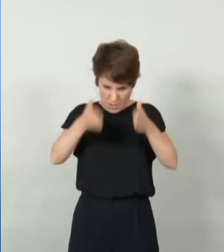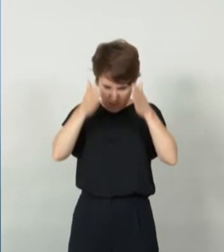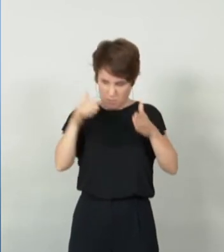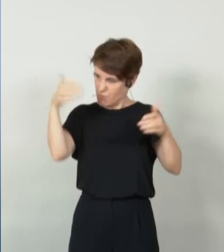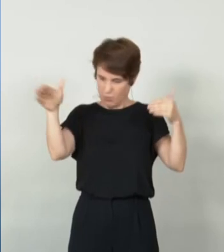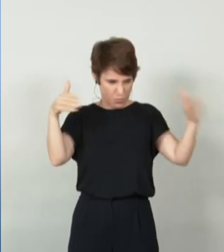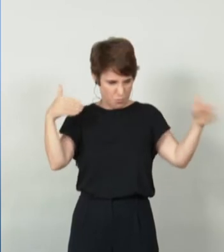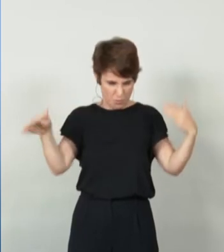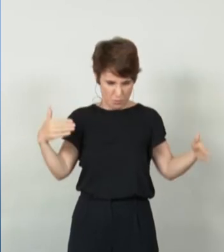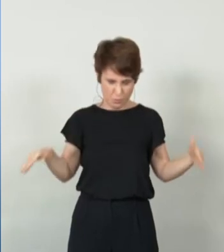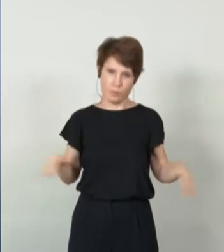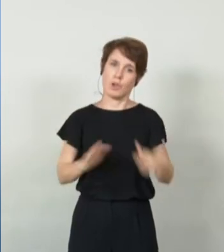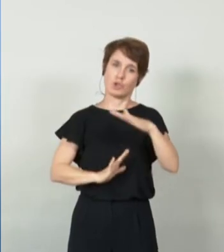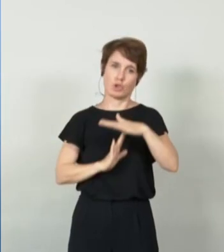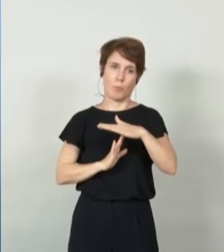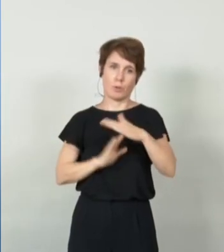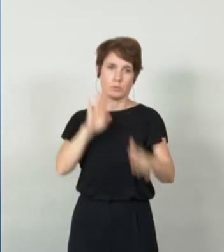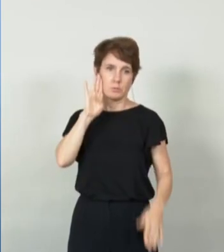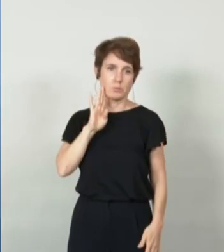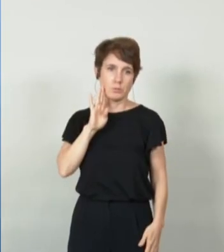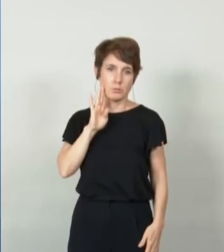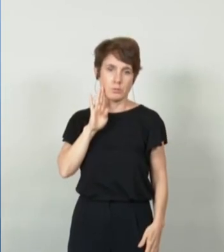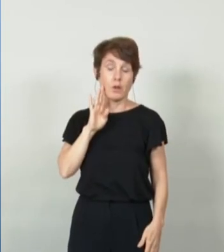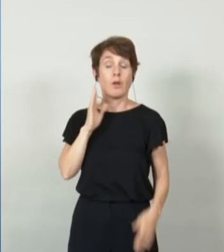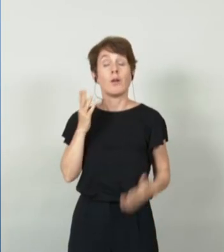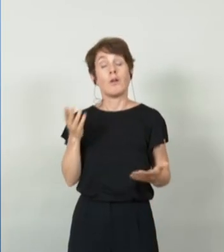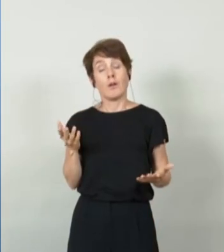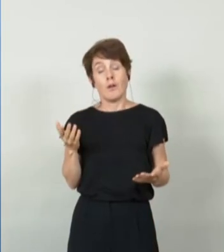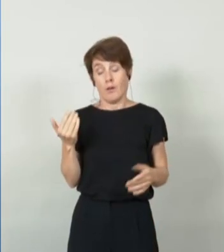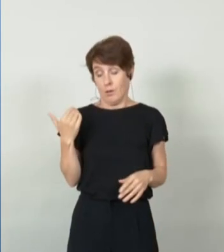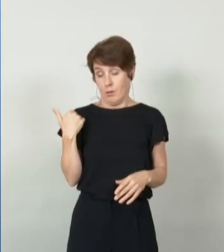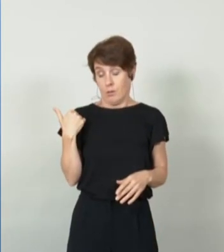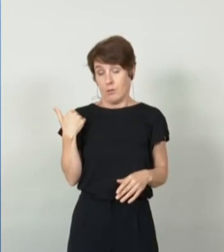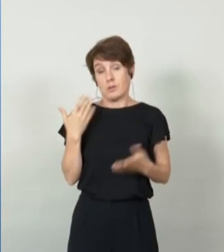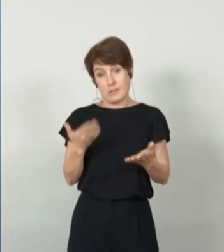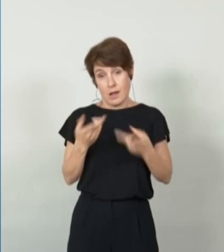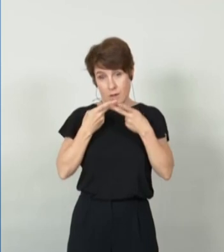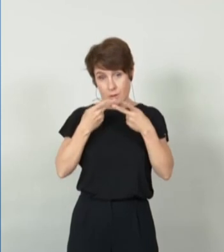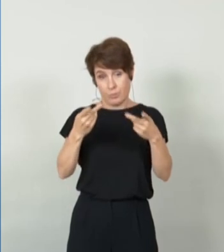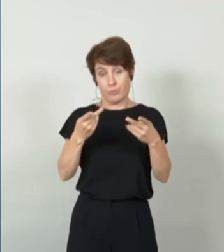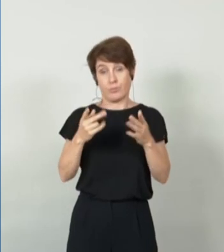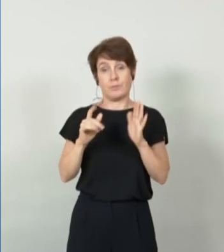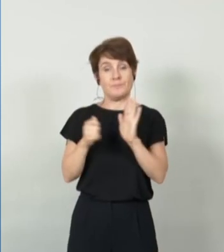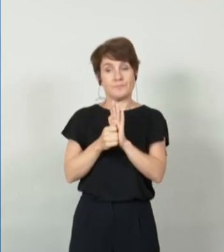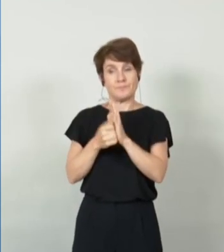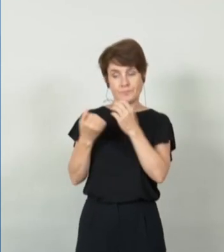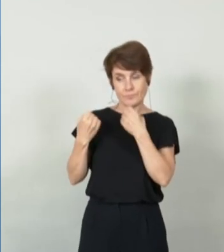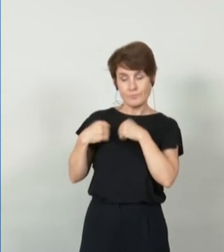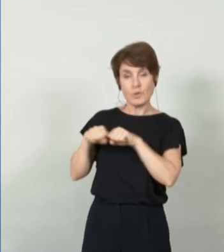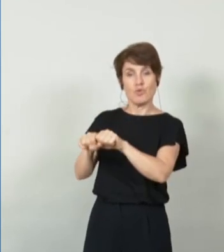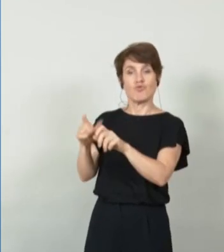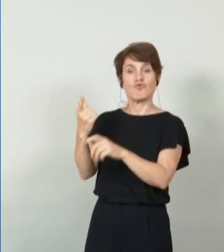fonction de vos préférences je pense en particulier et ça a été dit à juste titre à notre jumelage avec Réau vote